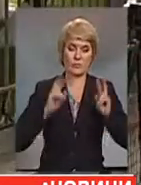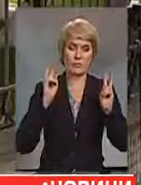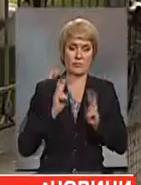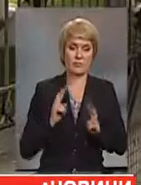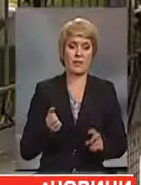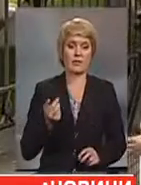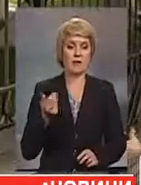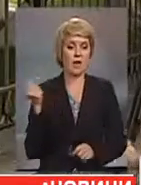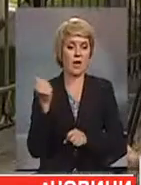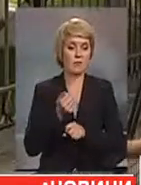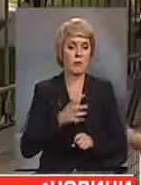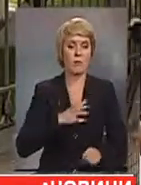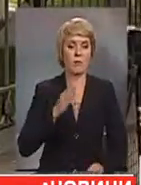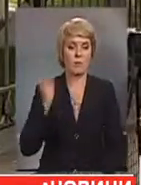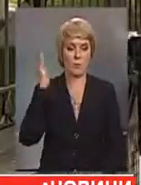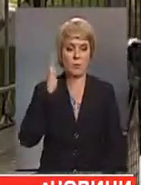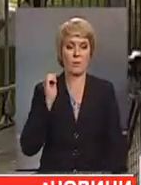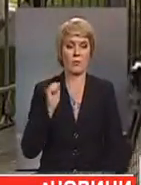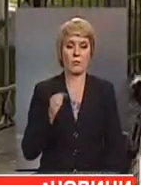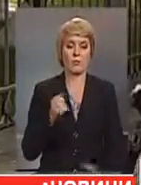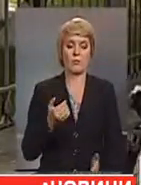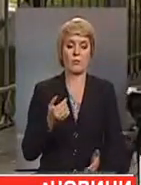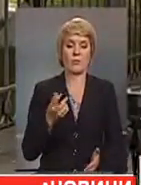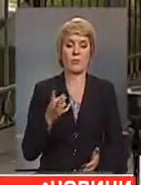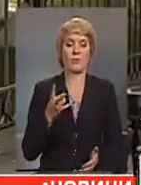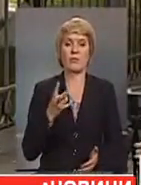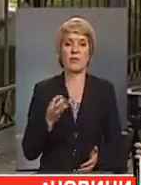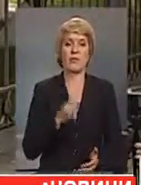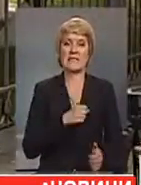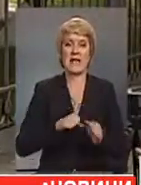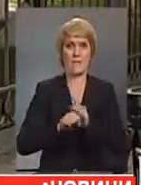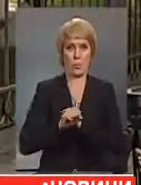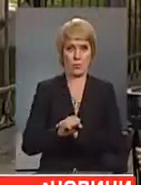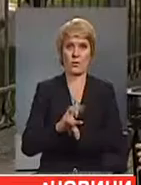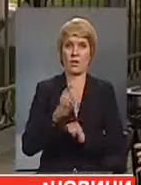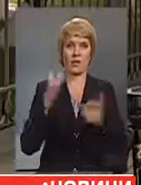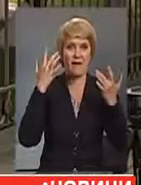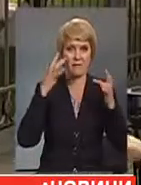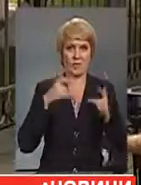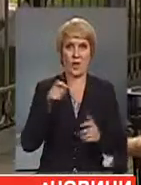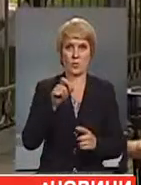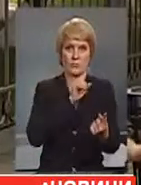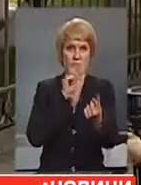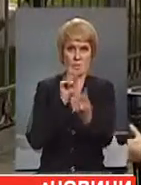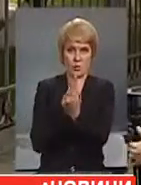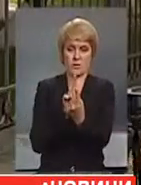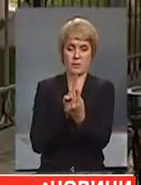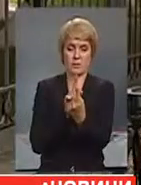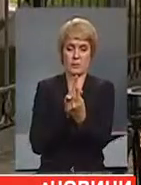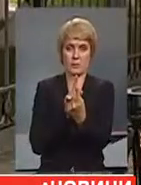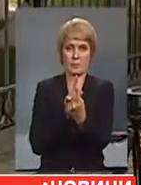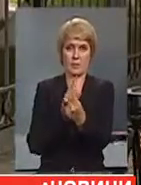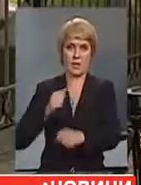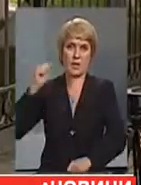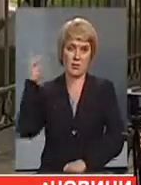прийшлося на голову, тобто, як мінімум, ти можеш зрозуміти, що це ніяка не самооборона і не випадковість, коли людина стоїть напроти тебе і б'є